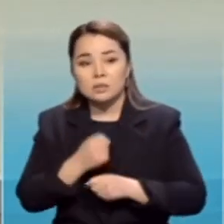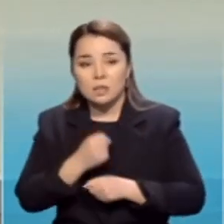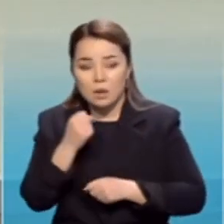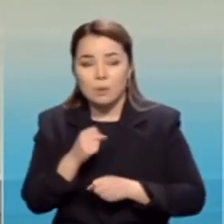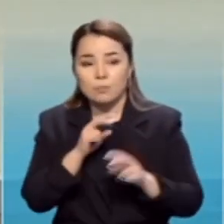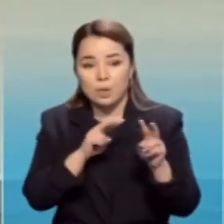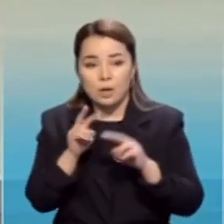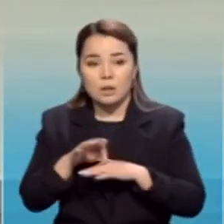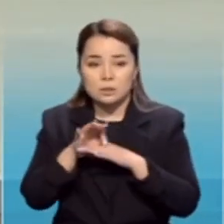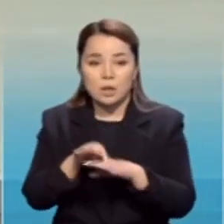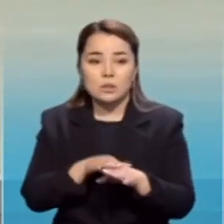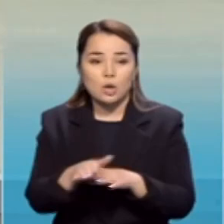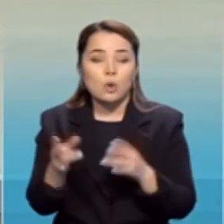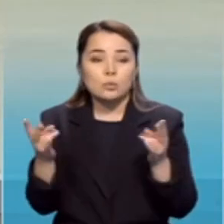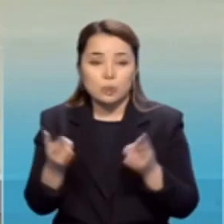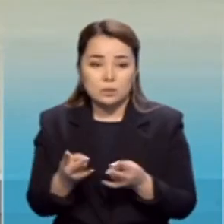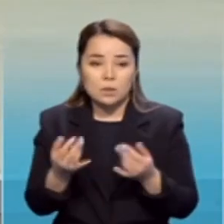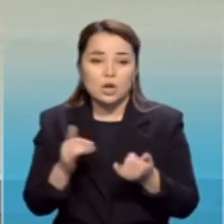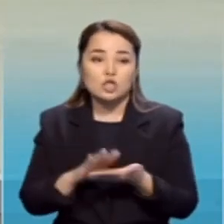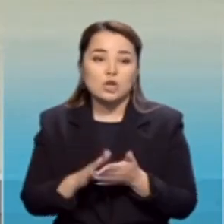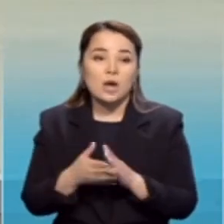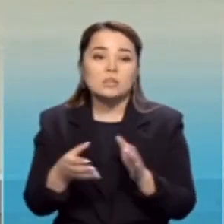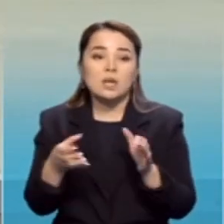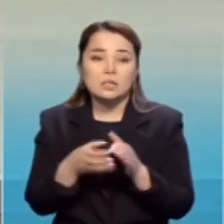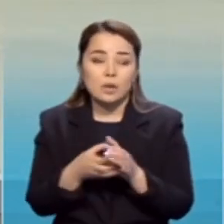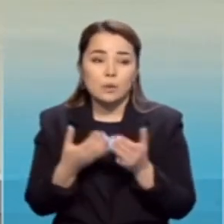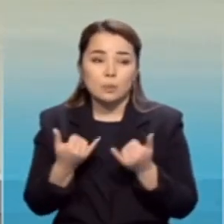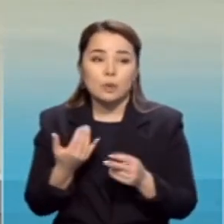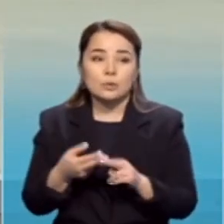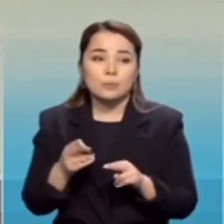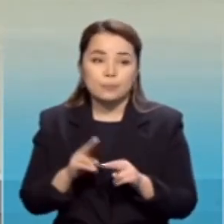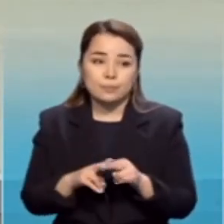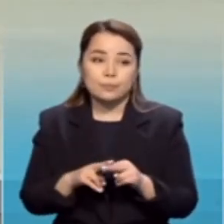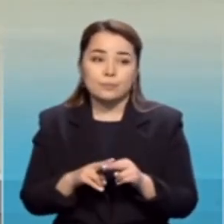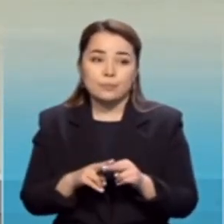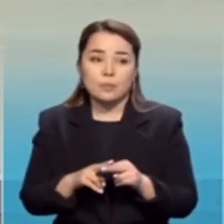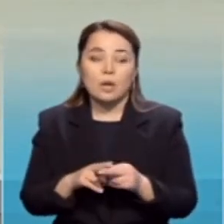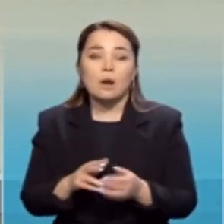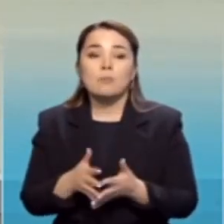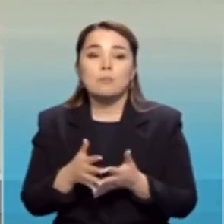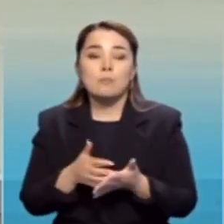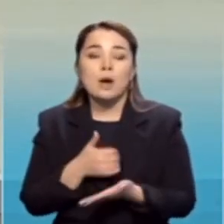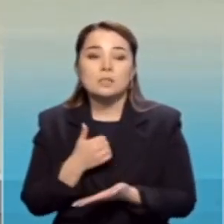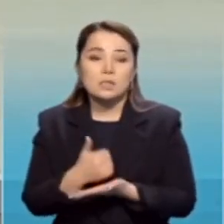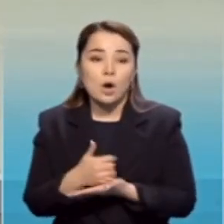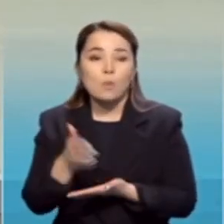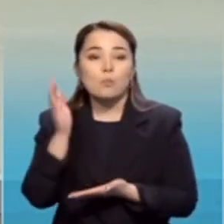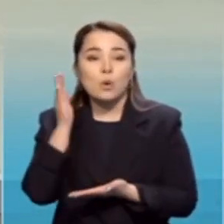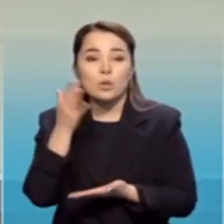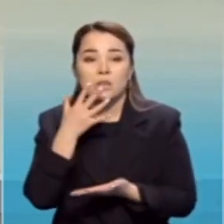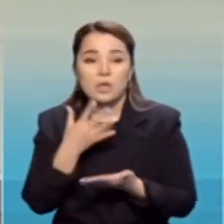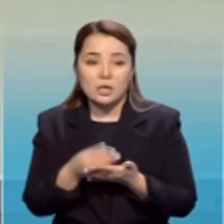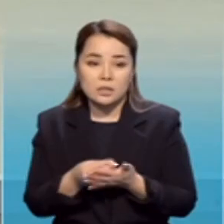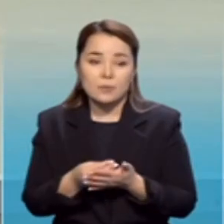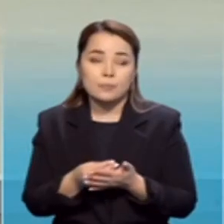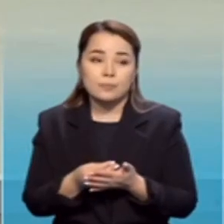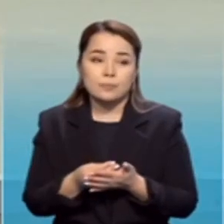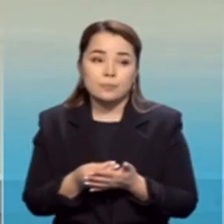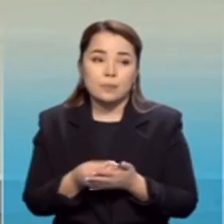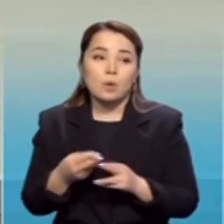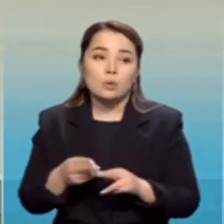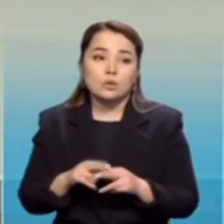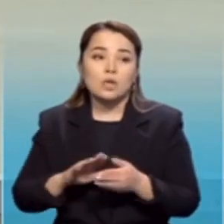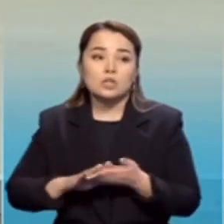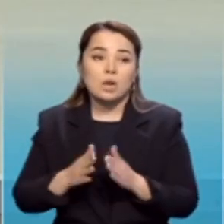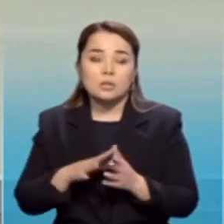керекпіз. Бұндай жағдайды енді бастысы болашақта